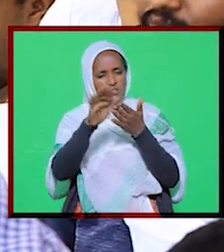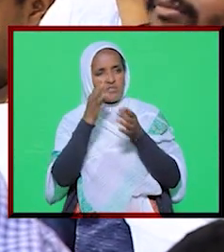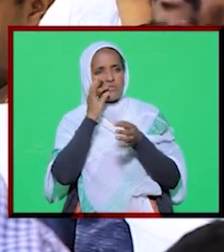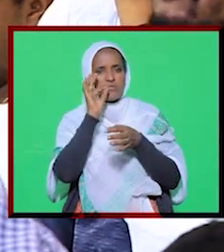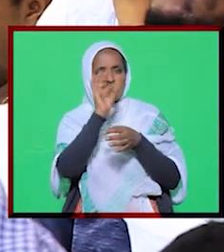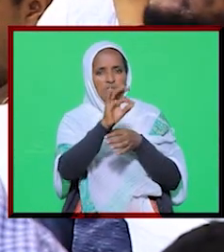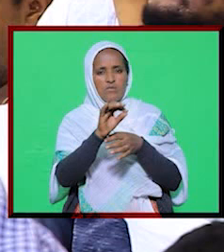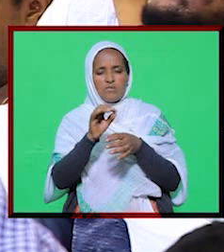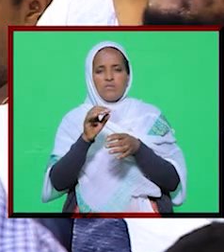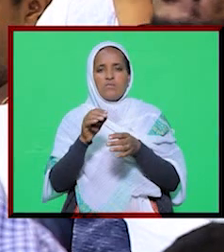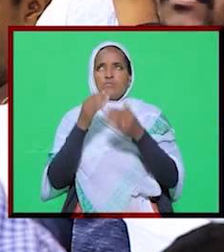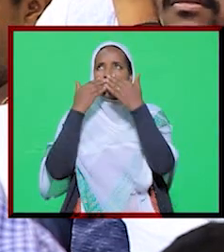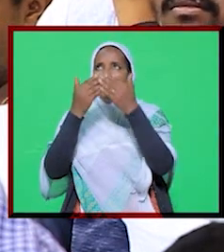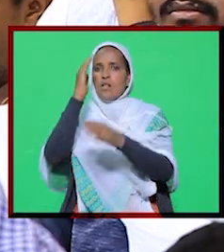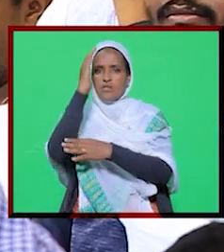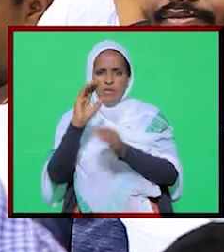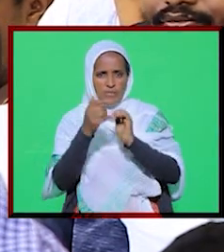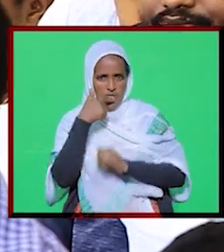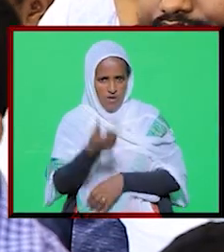ይሳደብና ወስብሐት ለእግዚአብሔር ይላል።